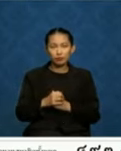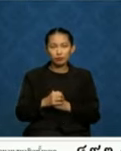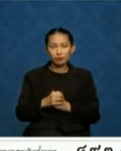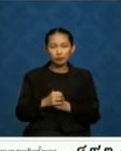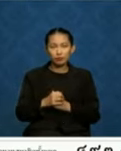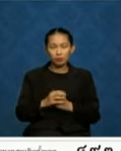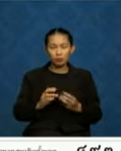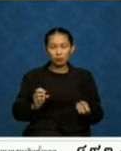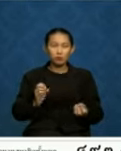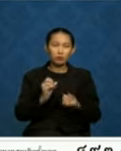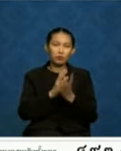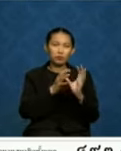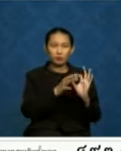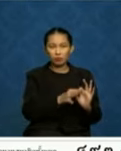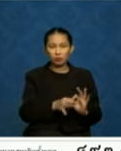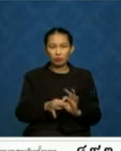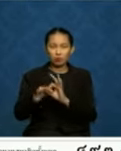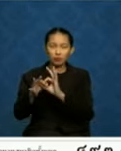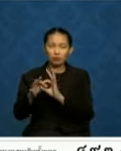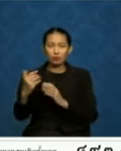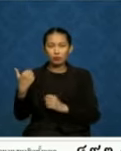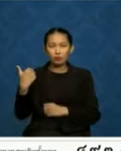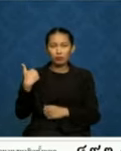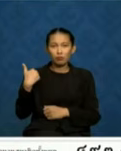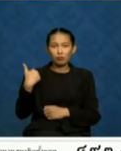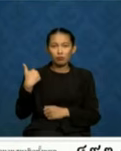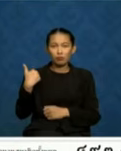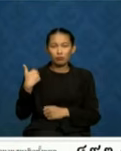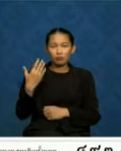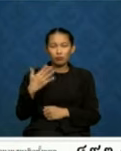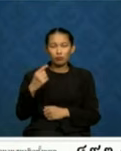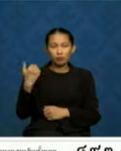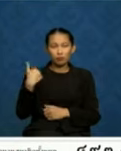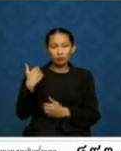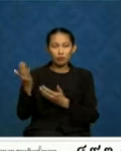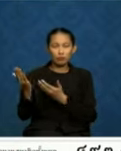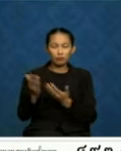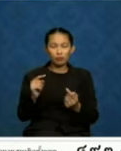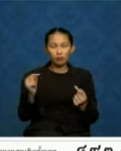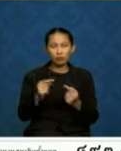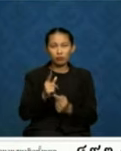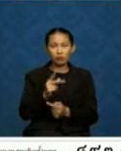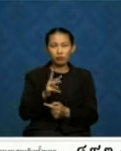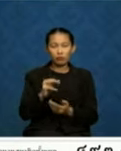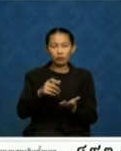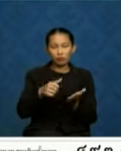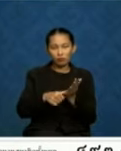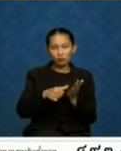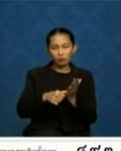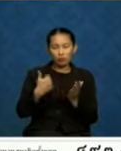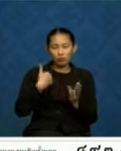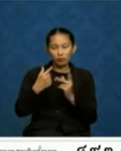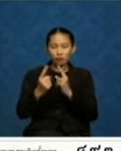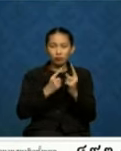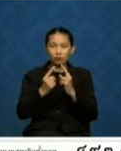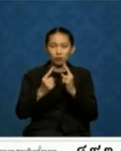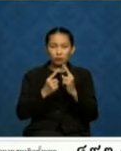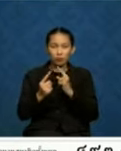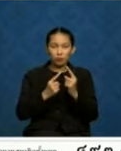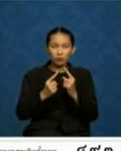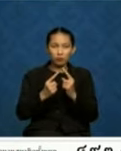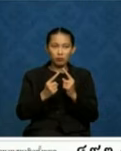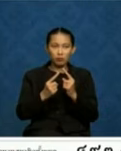เป็นผลกระทบต่อเนื่องนะครับซึ่งเราก็ได้เชิญกรมสรรพสามิตนะครับมาพูดคุยว่